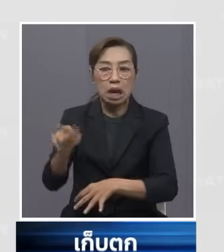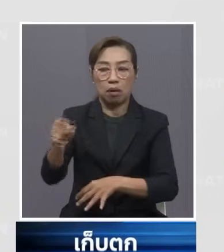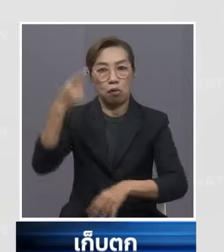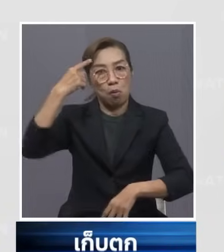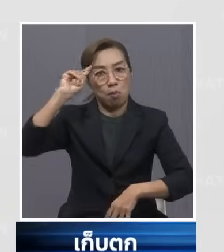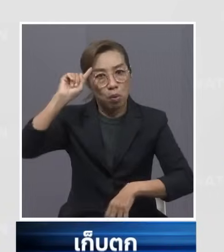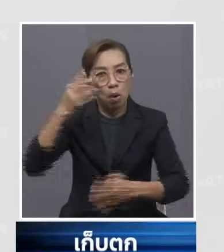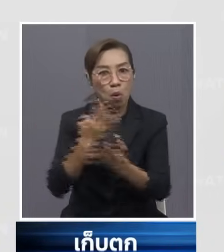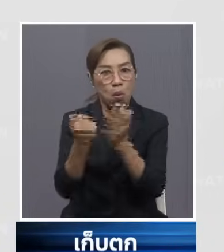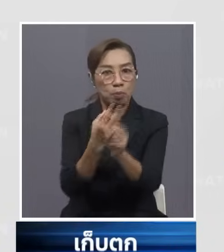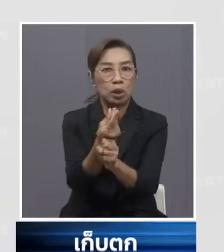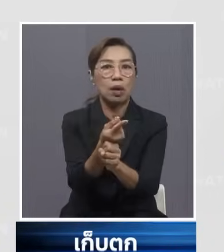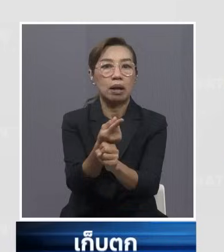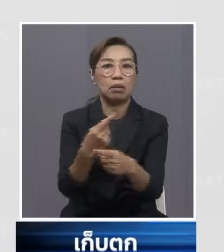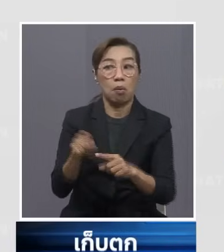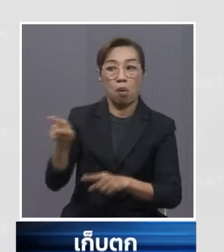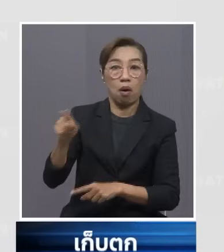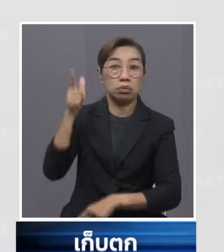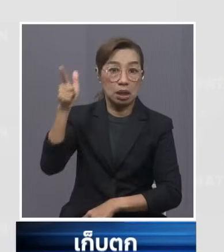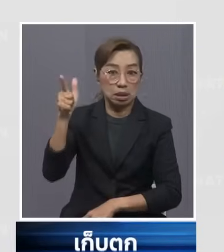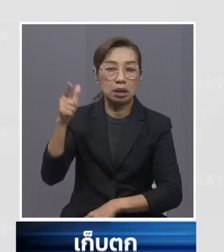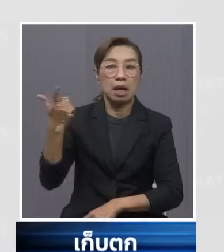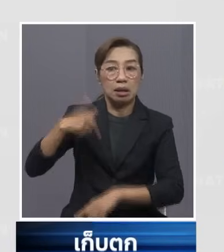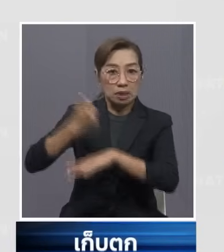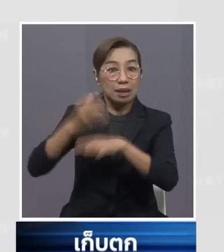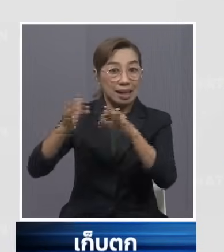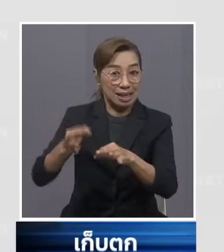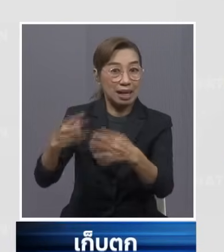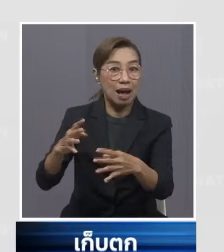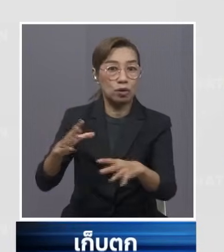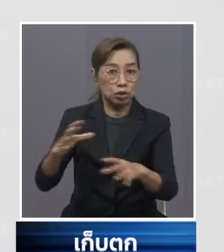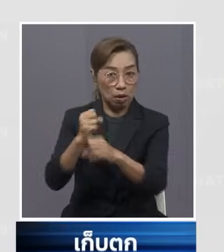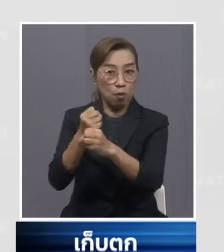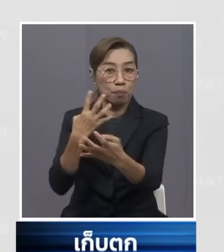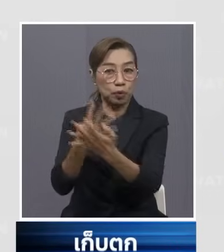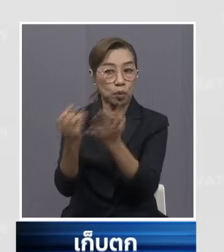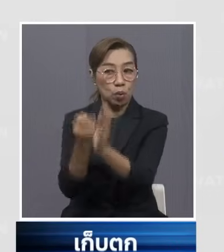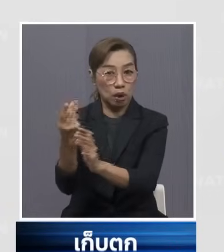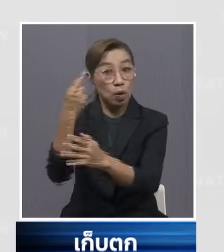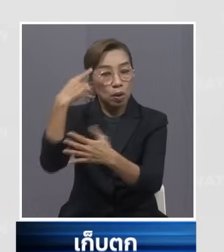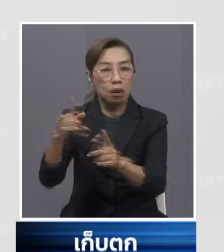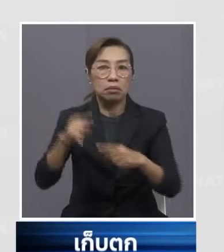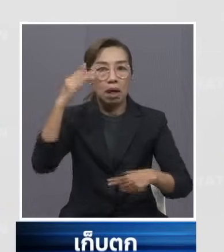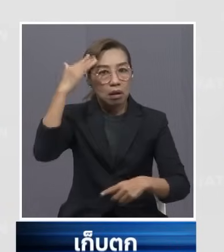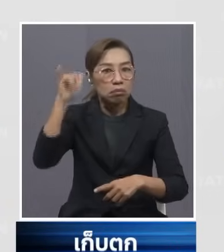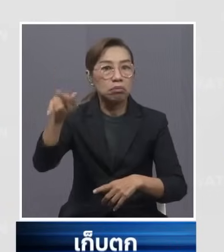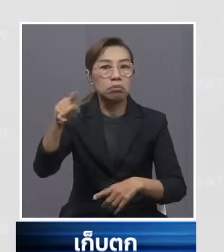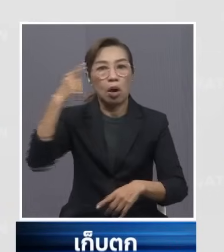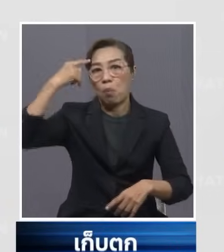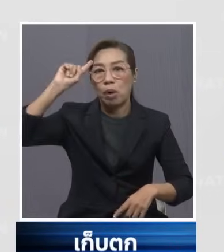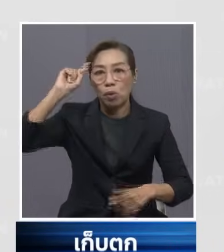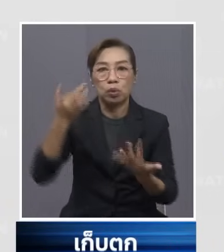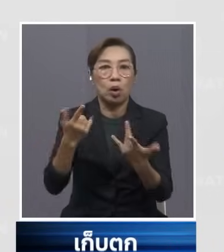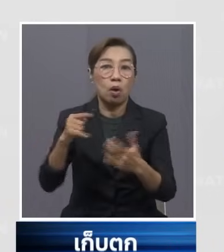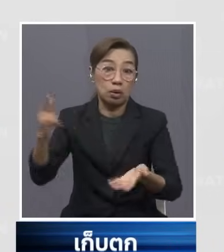โดนกี่ปีใช่แล้วจะยังไงต่อหลังจากนั้นคือก็ต้องลุ้นกันเกในตอนนั้นอีกเนี่ยนะครับว่าจะสุดท้ายแล้วเนี่ยโทษจะโดนกี่ปีกัน